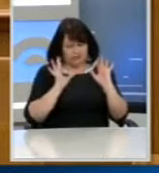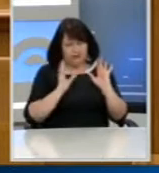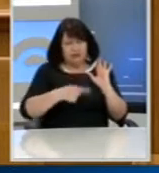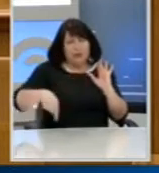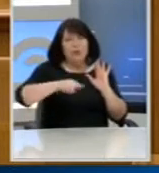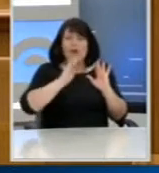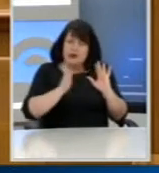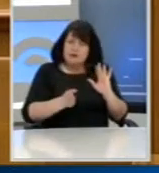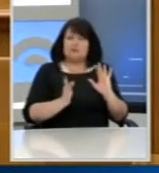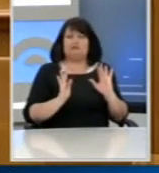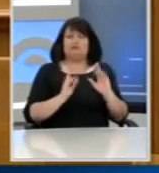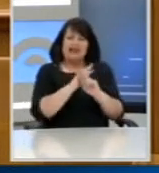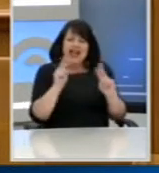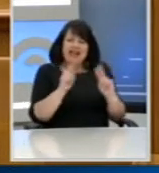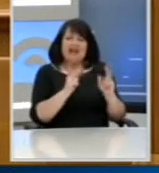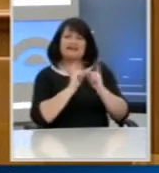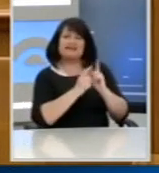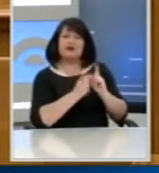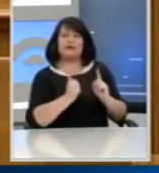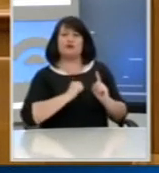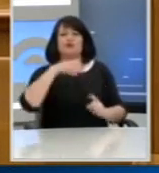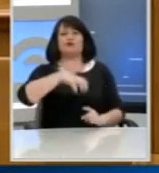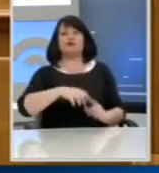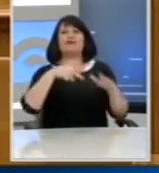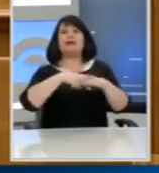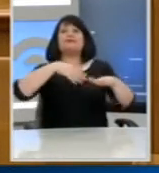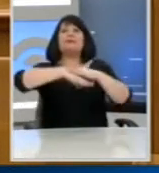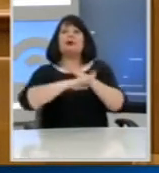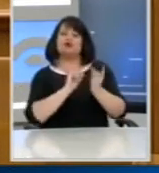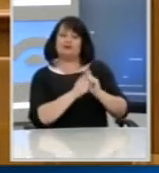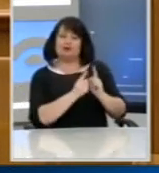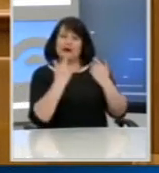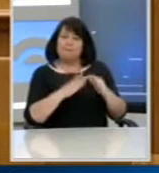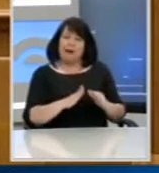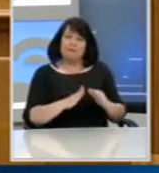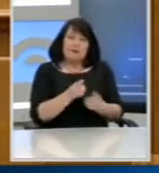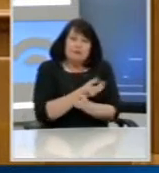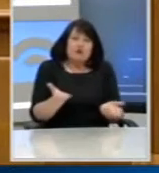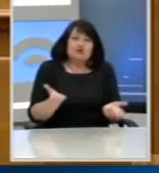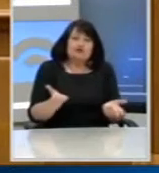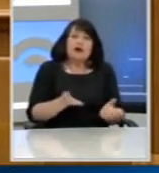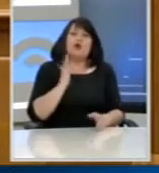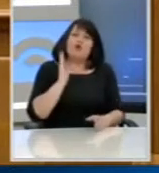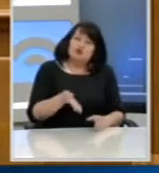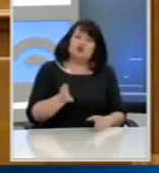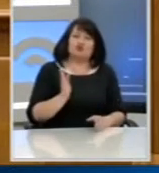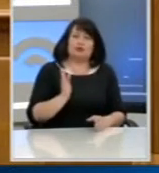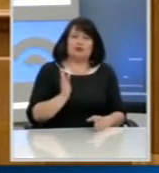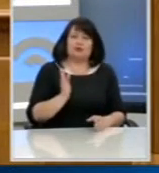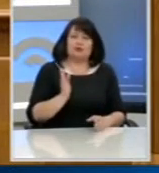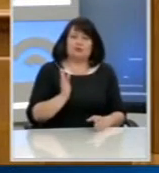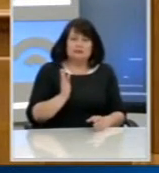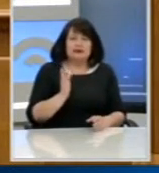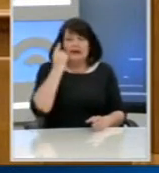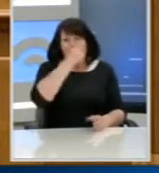προχωράμε σε συμφωνίες με μεγάλους ιδιωτικούς φορείς, όπως η Τράπεζα Πειραιώς, στη βάση της προσφοράς των μέγιστων δυνατοτήτων και ωφελημάτων